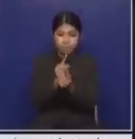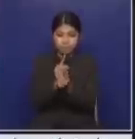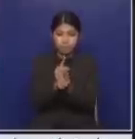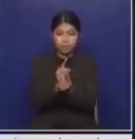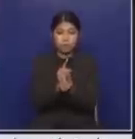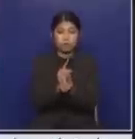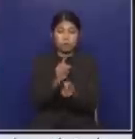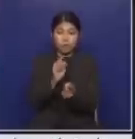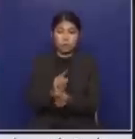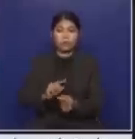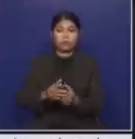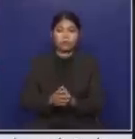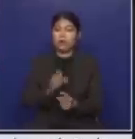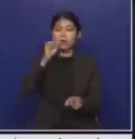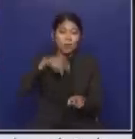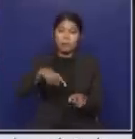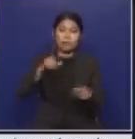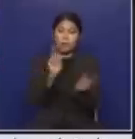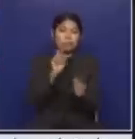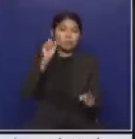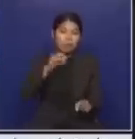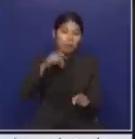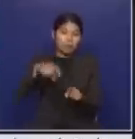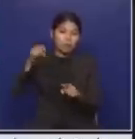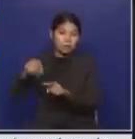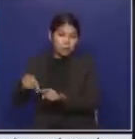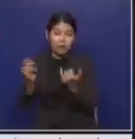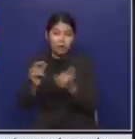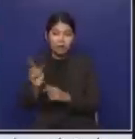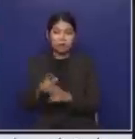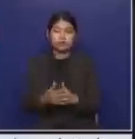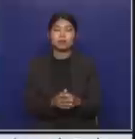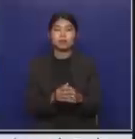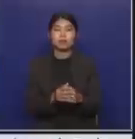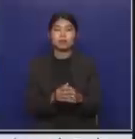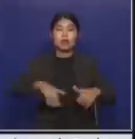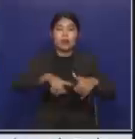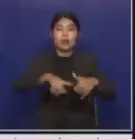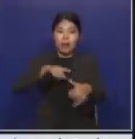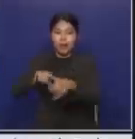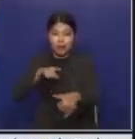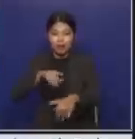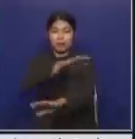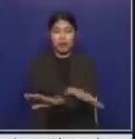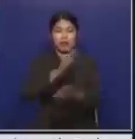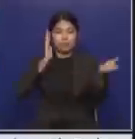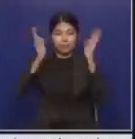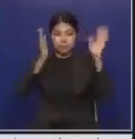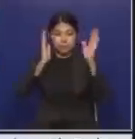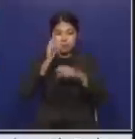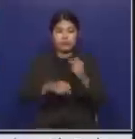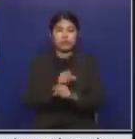ในลักษณะนี้ได้ถูกผลิตซ้ำมาแล้วครั้งหนึ่งในเหตุการณ์สังหารหมู่ที่ผู้สังหารแรกราชประสงค์ในปี